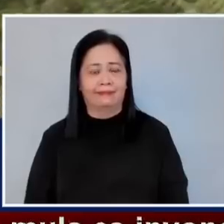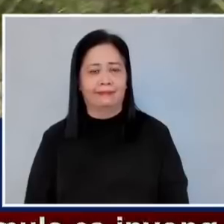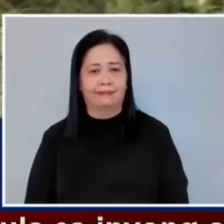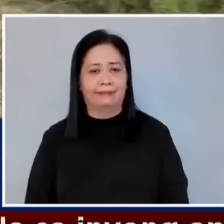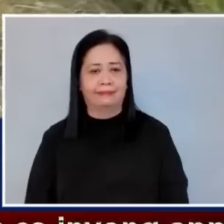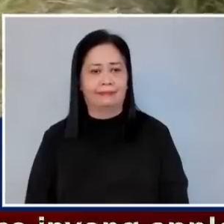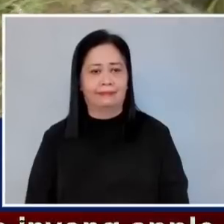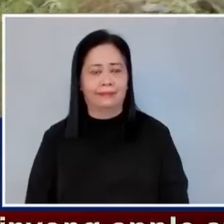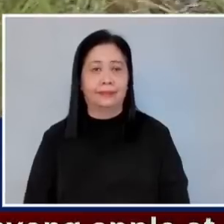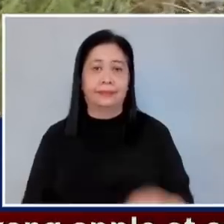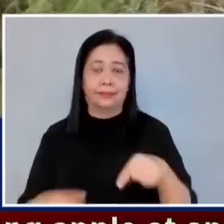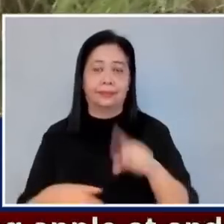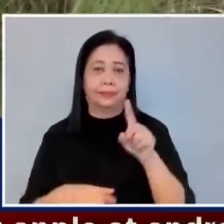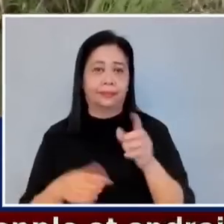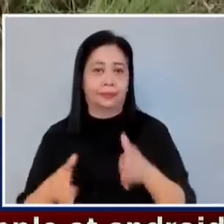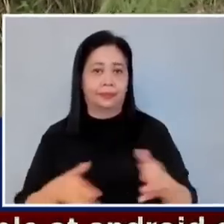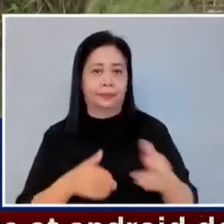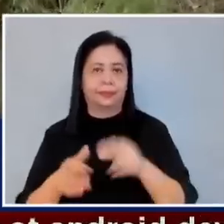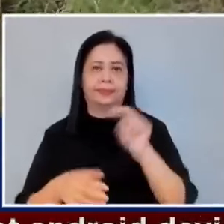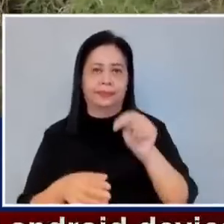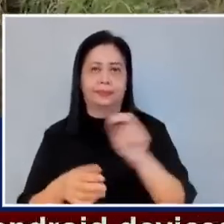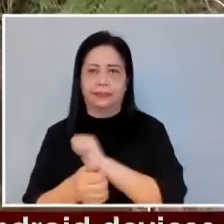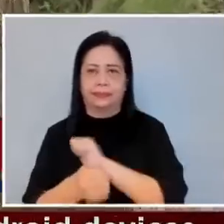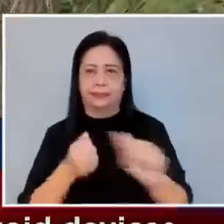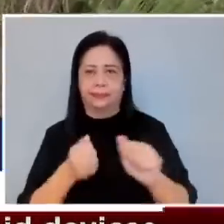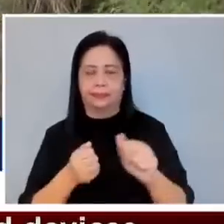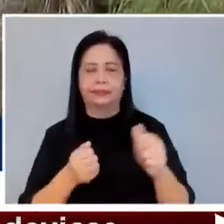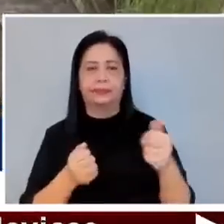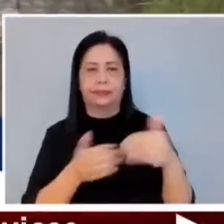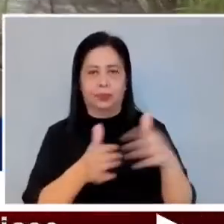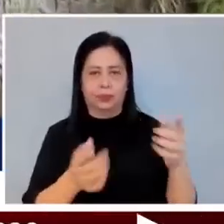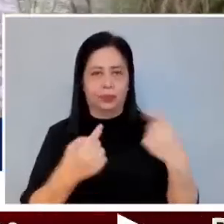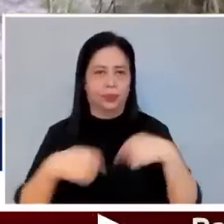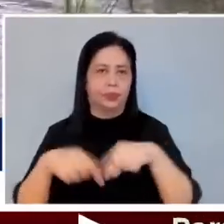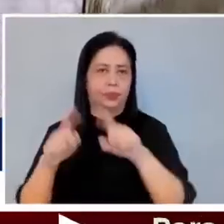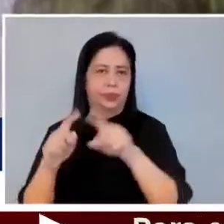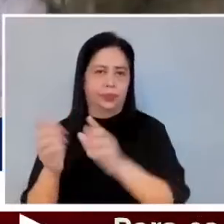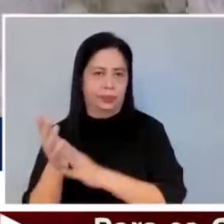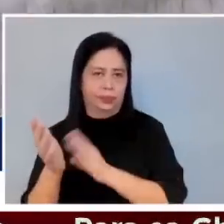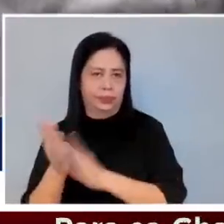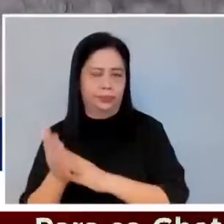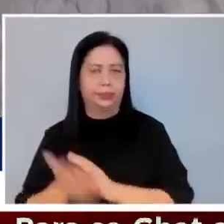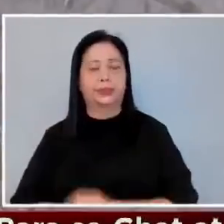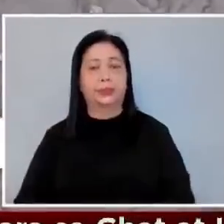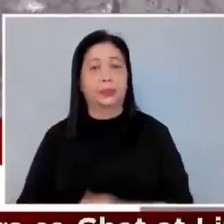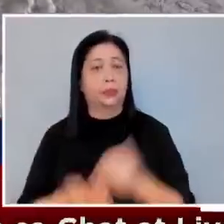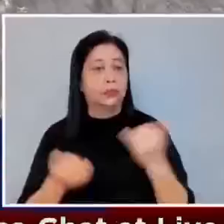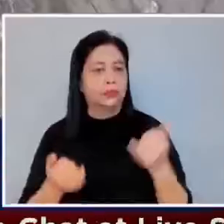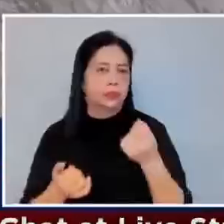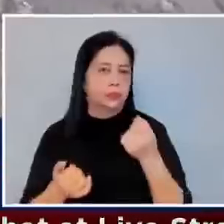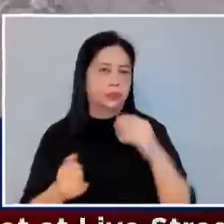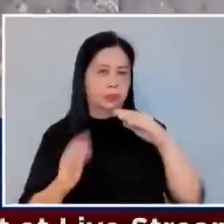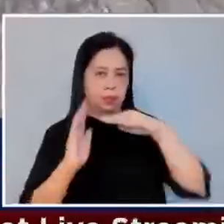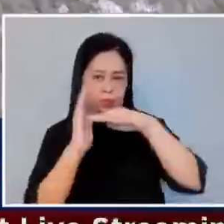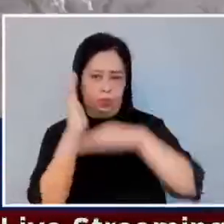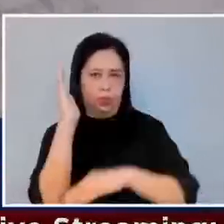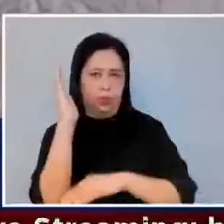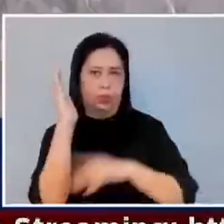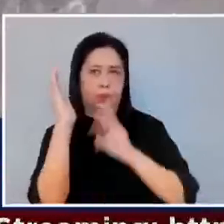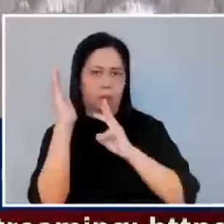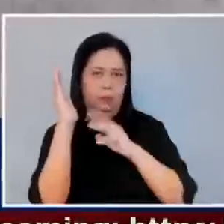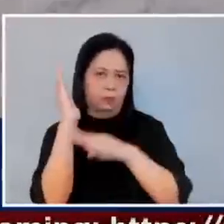Isa lang ito sa ilog na kailangan tawirin ng mga bata papunta sa eskwelahan. Ngayon medyo mababa pa yung tubig,